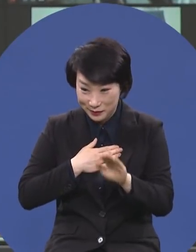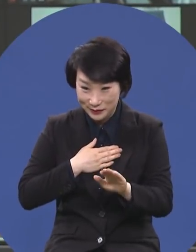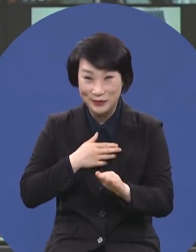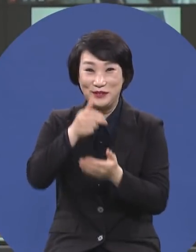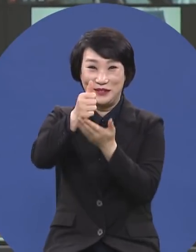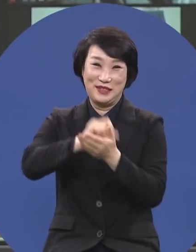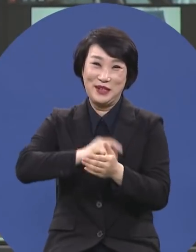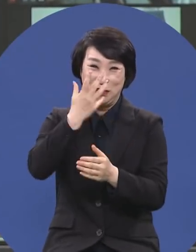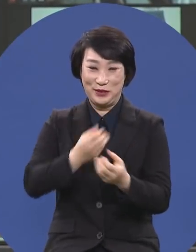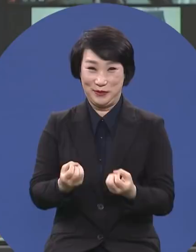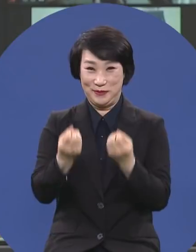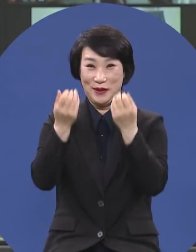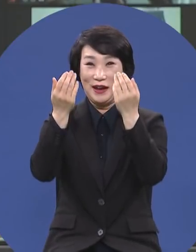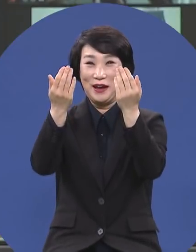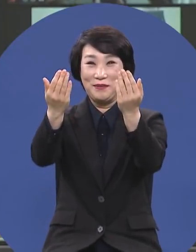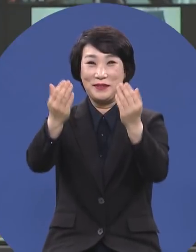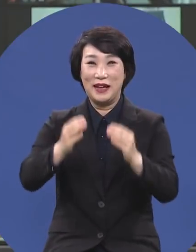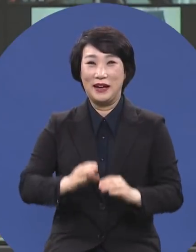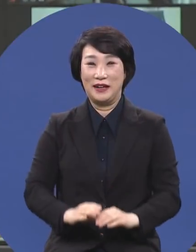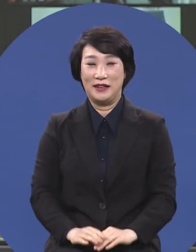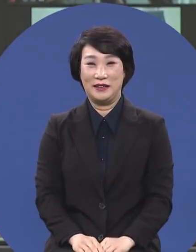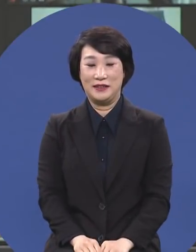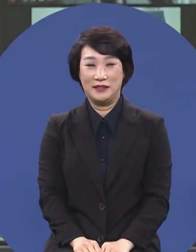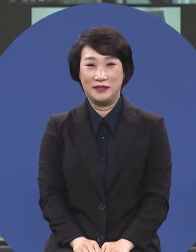이름으로 축복합니다.